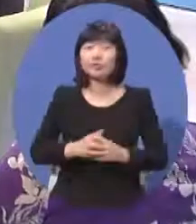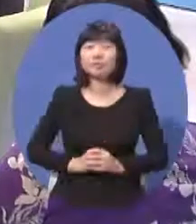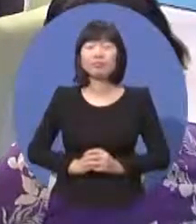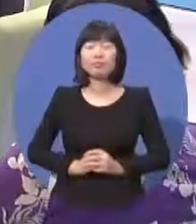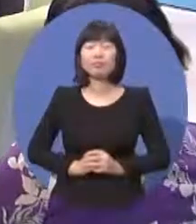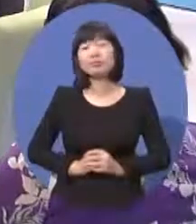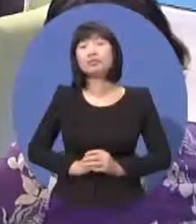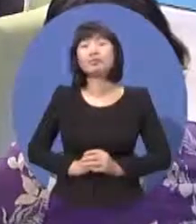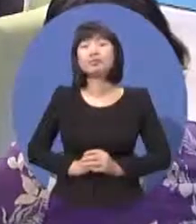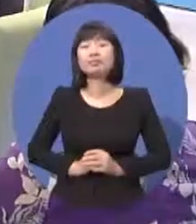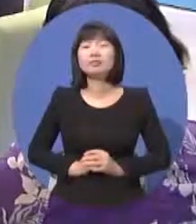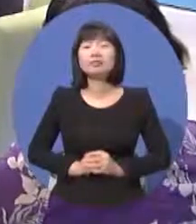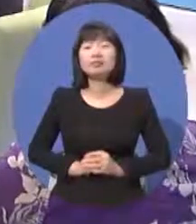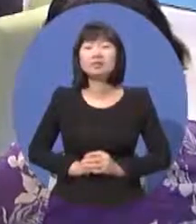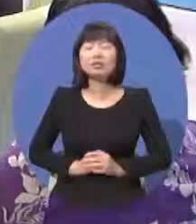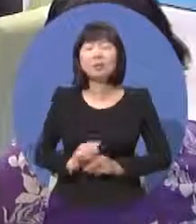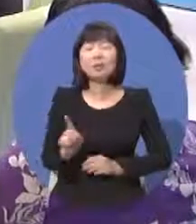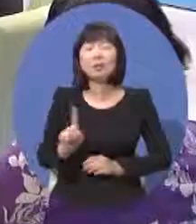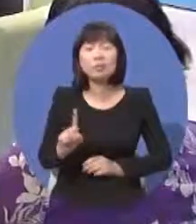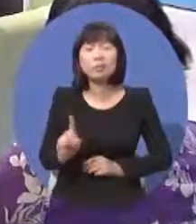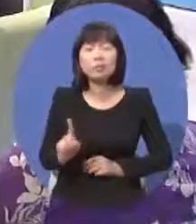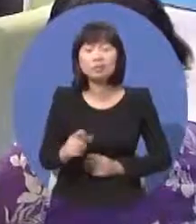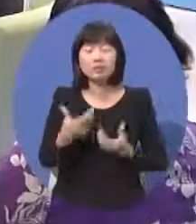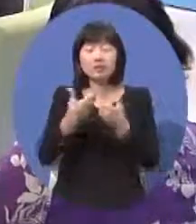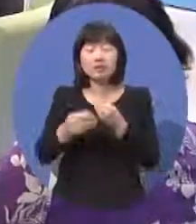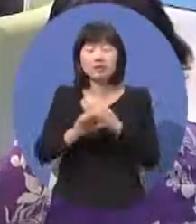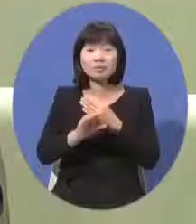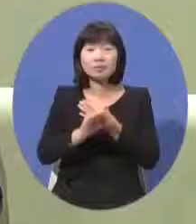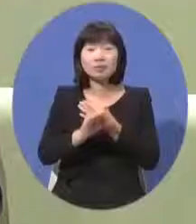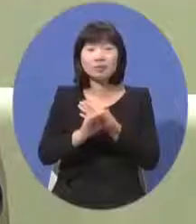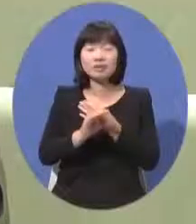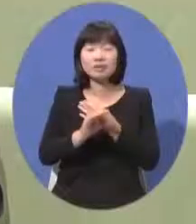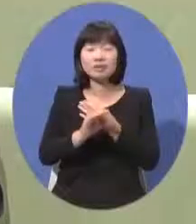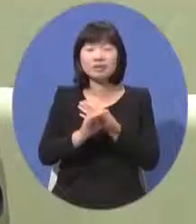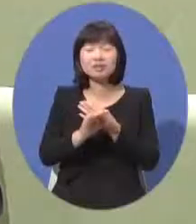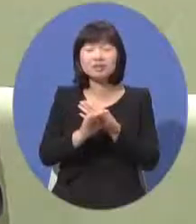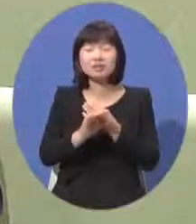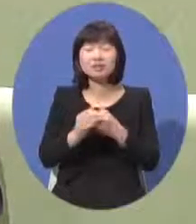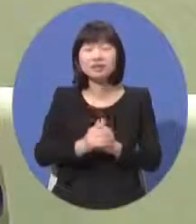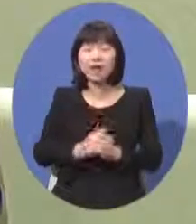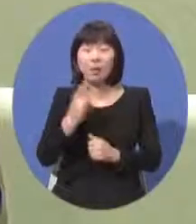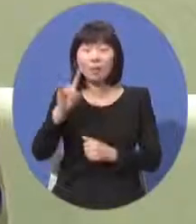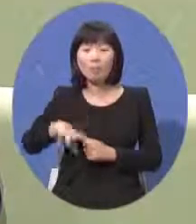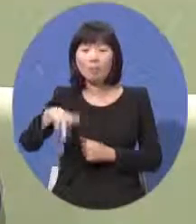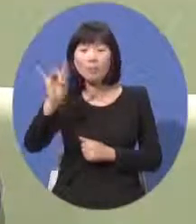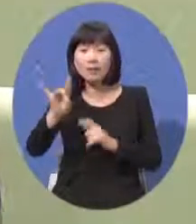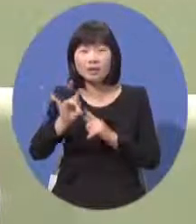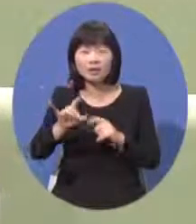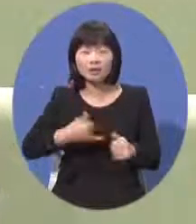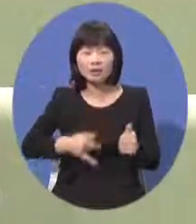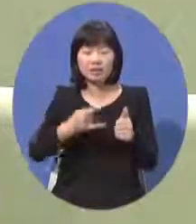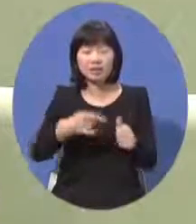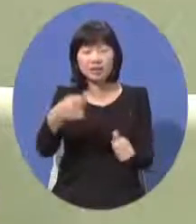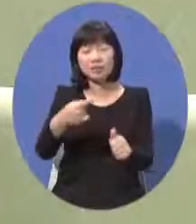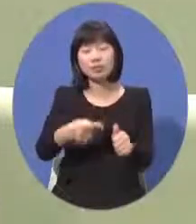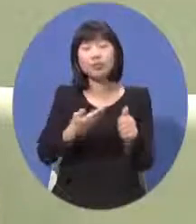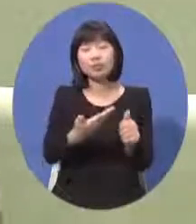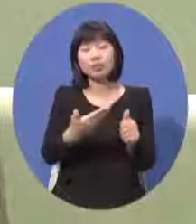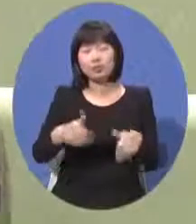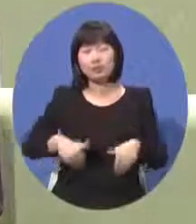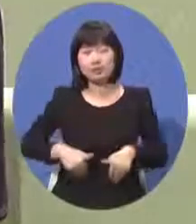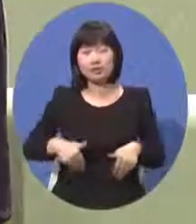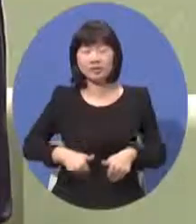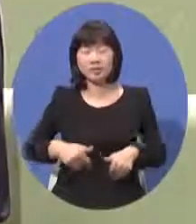그럴 때는 뭐 예를 들면 이제 먼저 아이한테 교육을 해줘야 돼요.